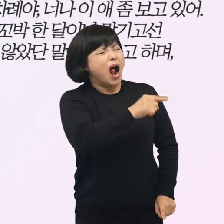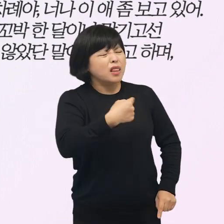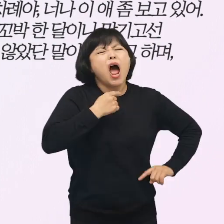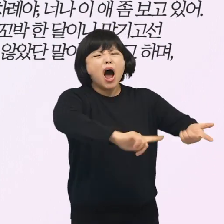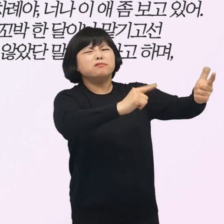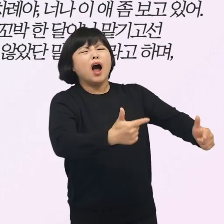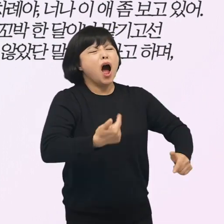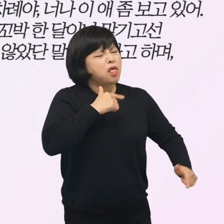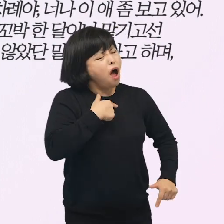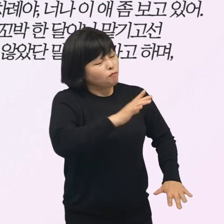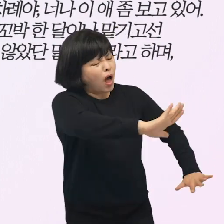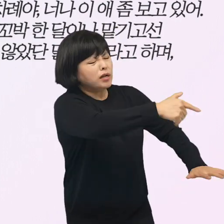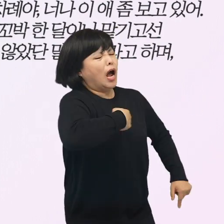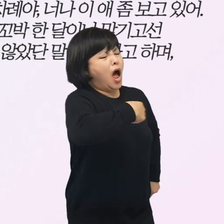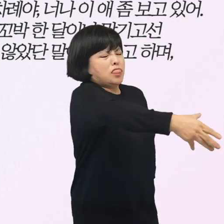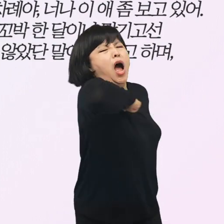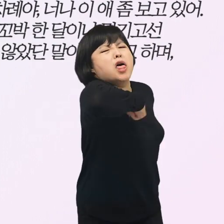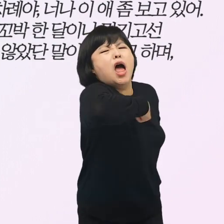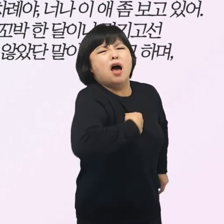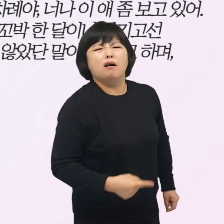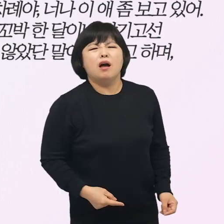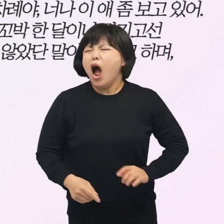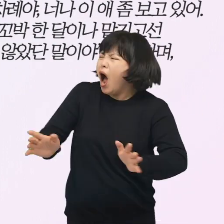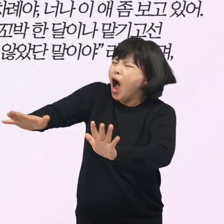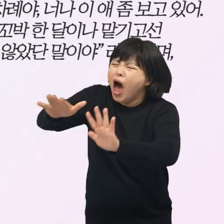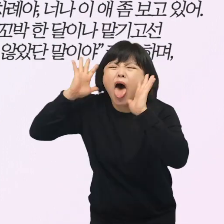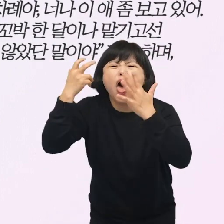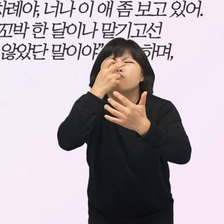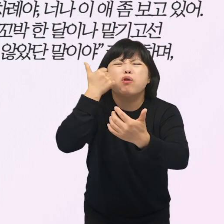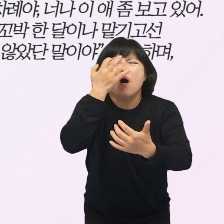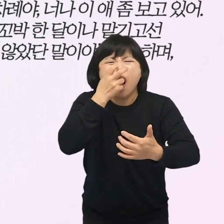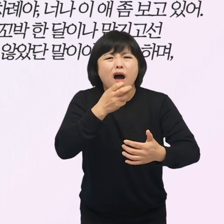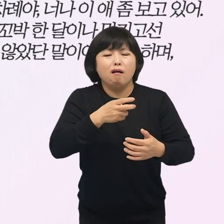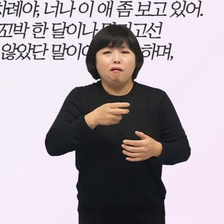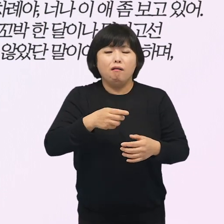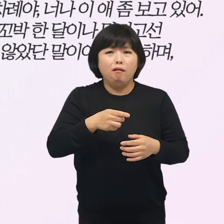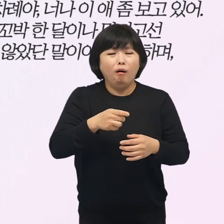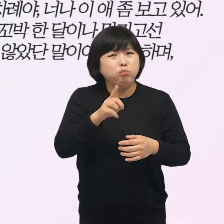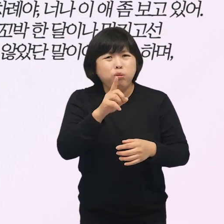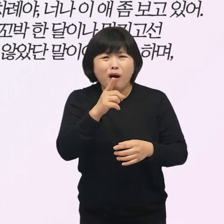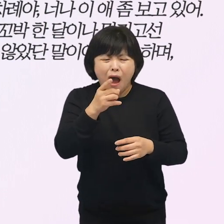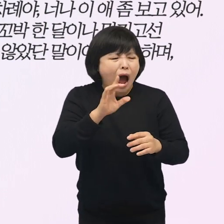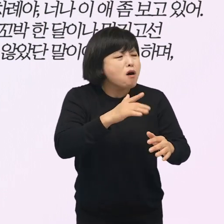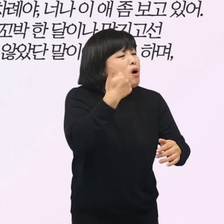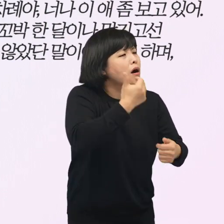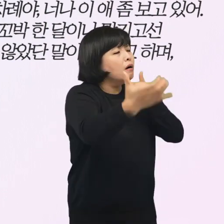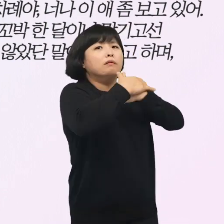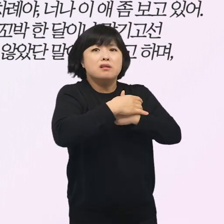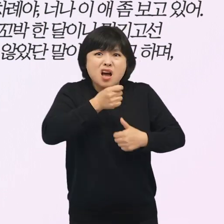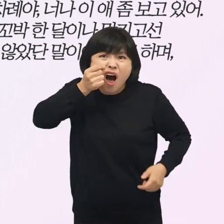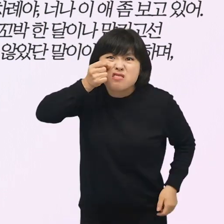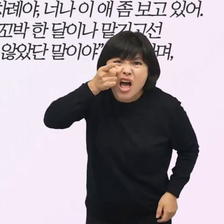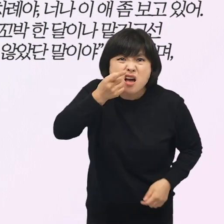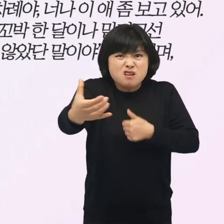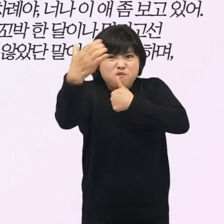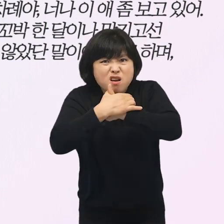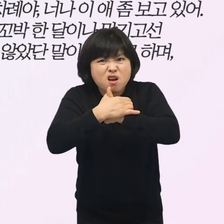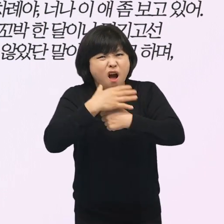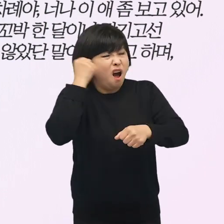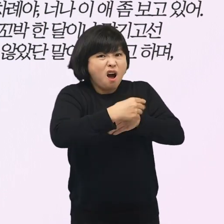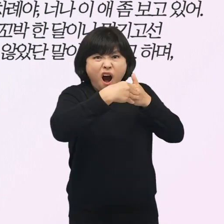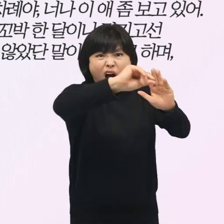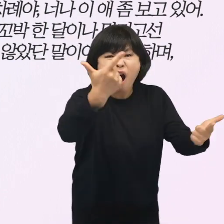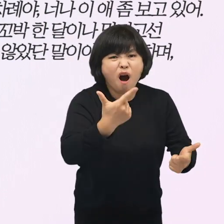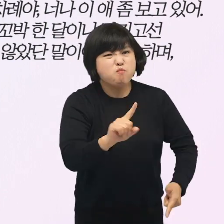어머 아니야 내 차례야. 너나 이 애 좀 보고 있어. 누가 나한테 꼬박 한 달이나 맡기고선 데리러 오지도